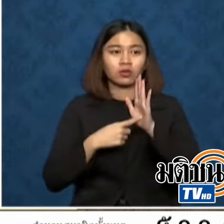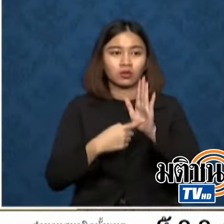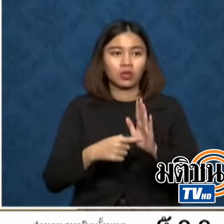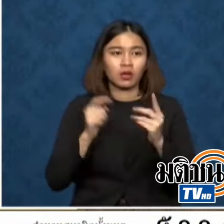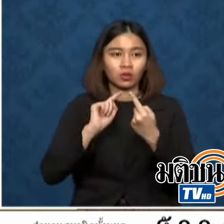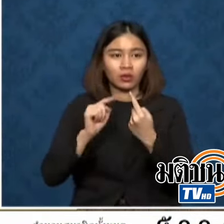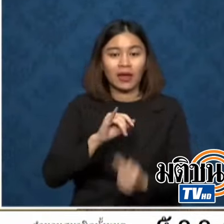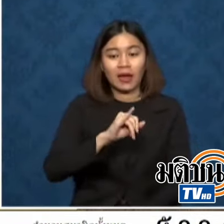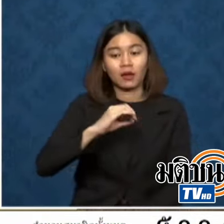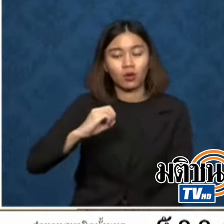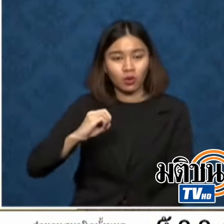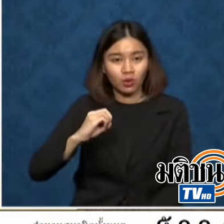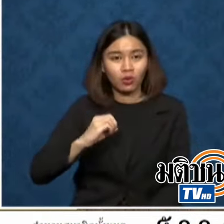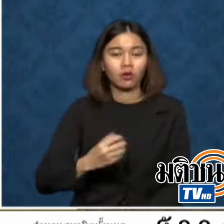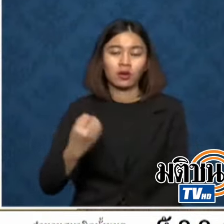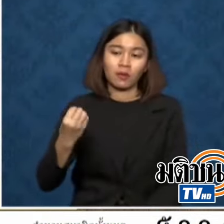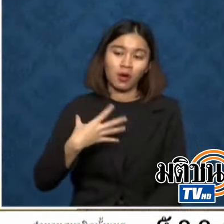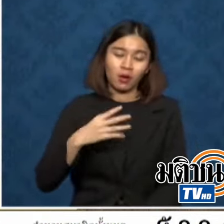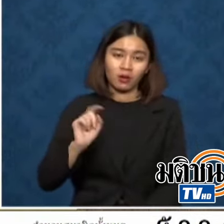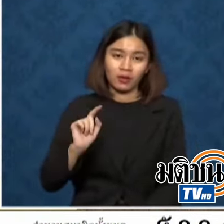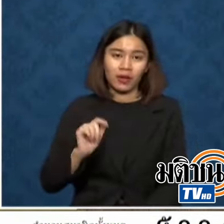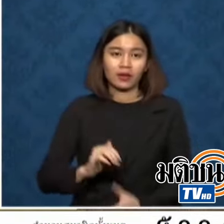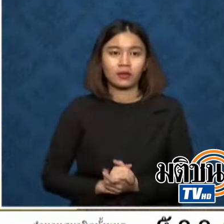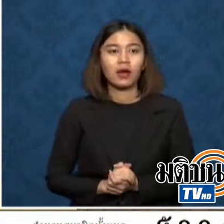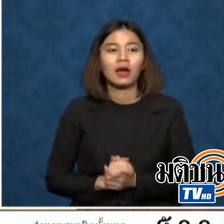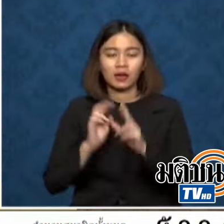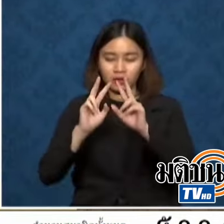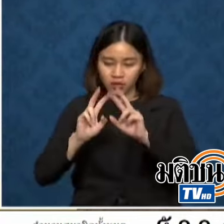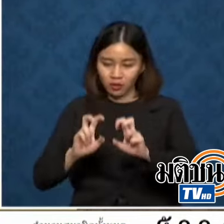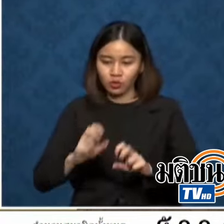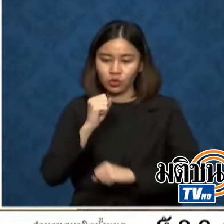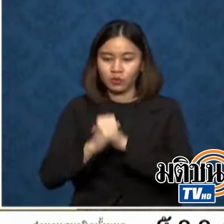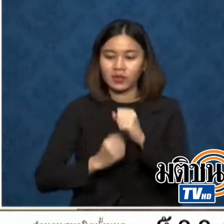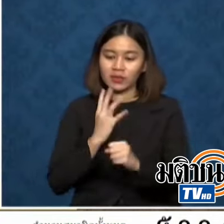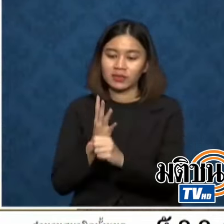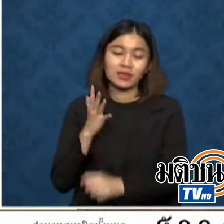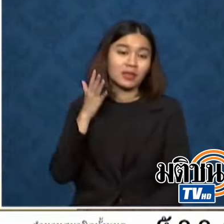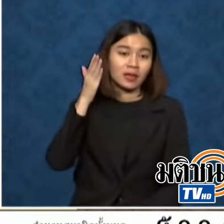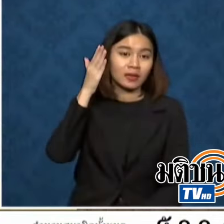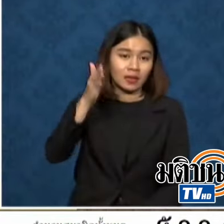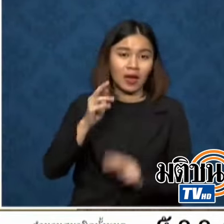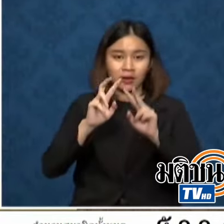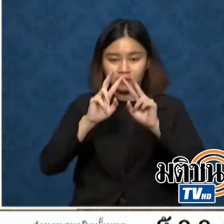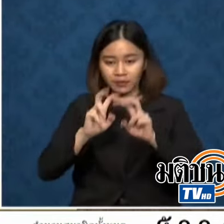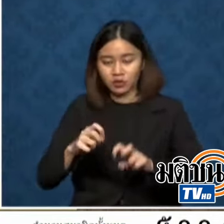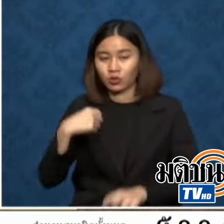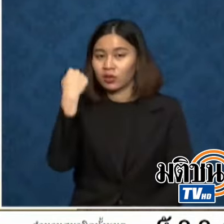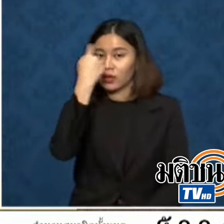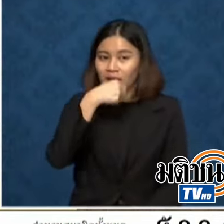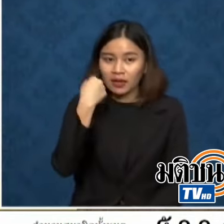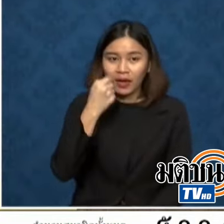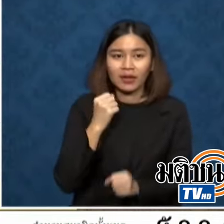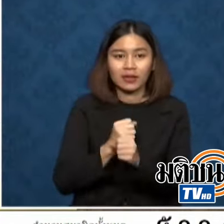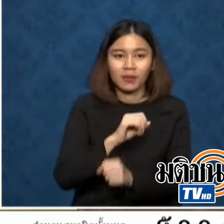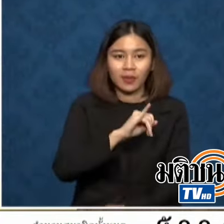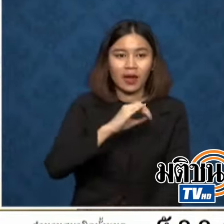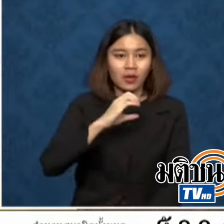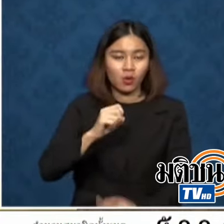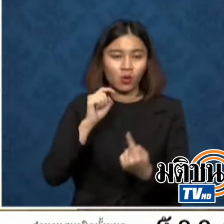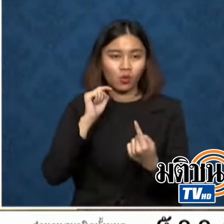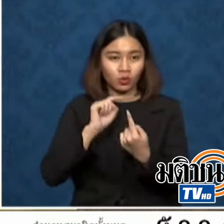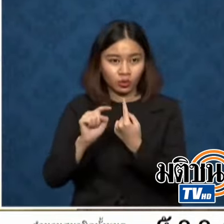เกี่ยวกับไอเป็นต้นแล้วก็บอกว่าก็เดี๋ยวจะพิสูจน์ภายใน 4ปีข้างหน้าว่าใครกันแน่ที่ทำไอเพื่อ